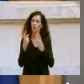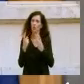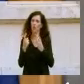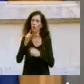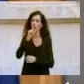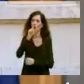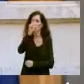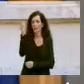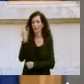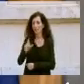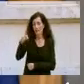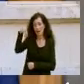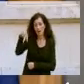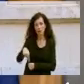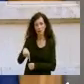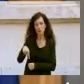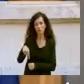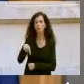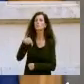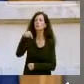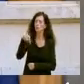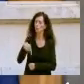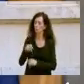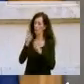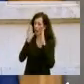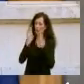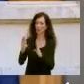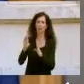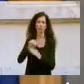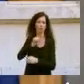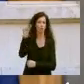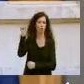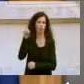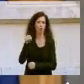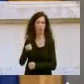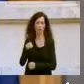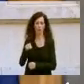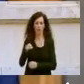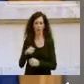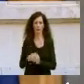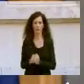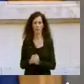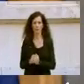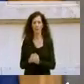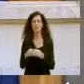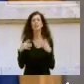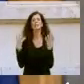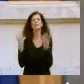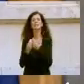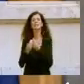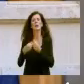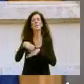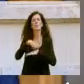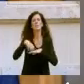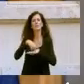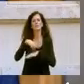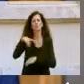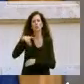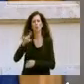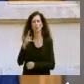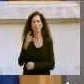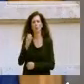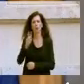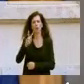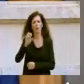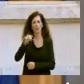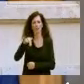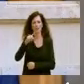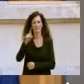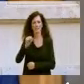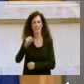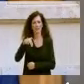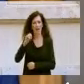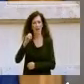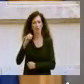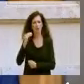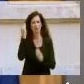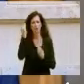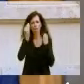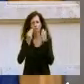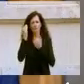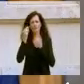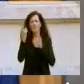attenzione privilegiata con visto provenzano stiamo lavorando addirittura una fiscalità di vantaggio